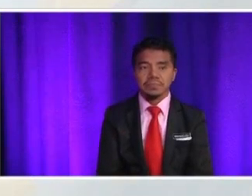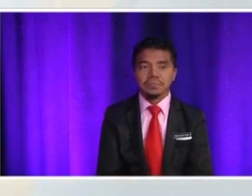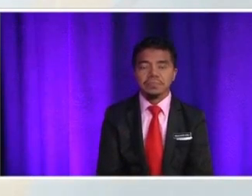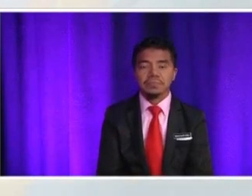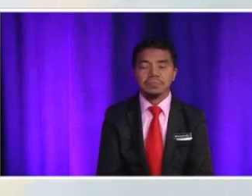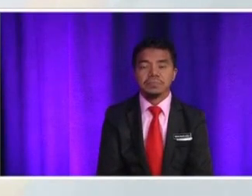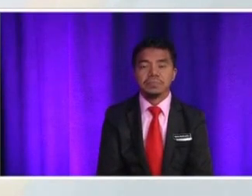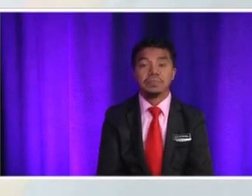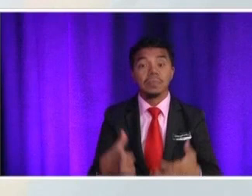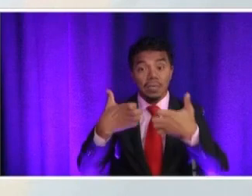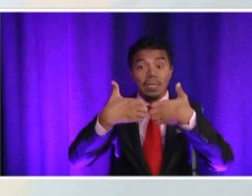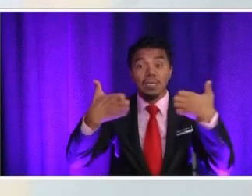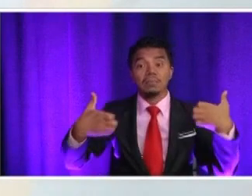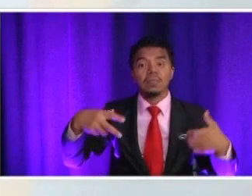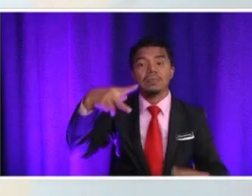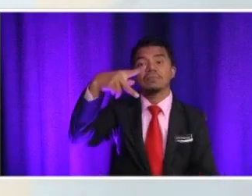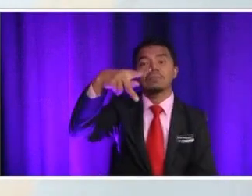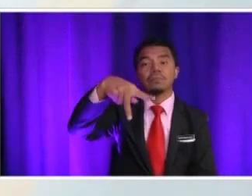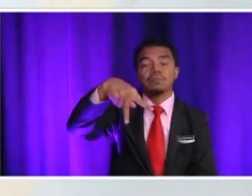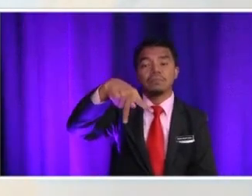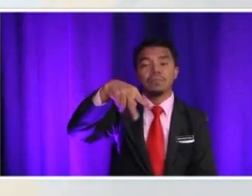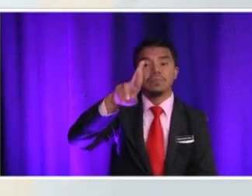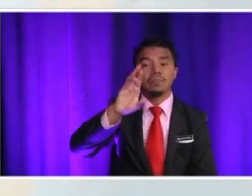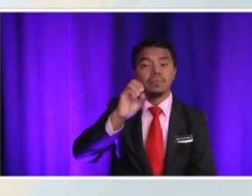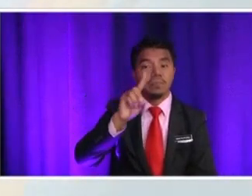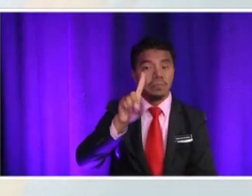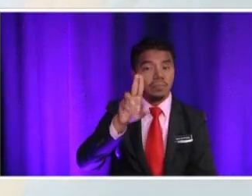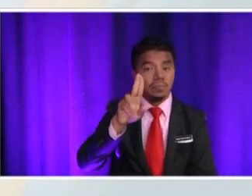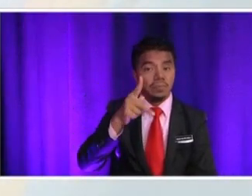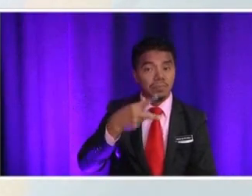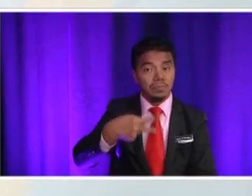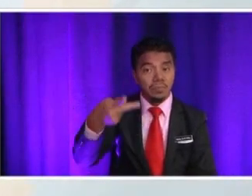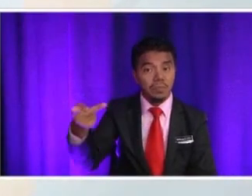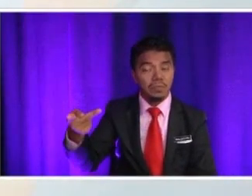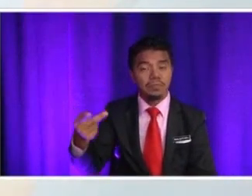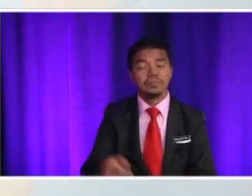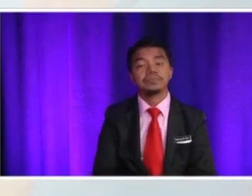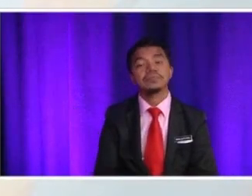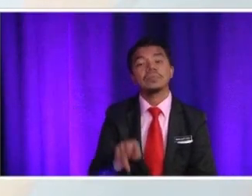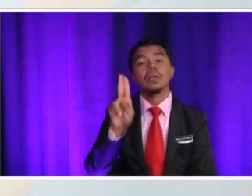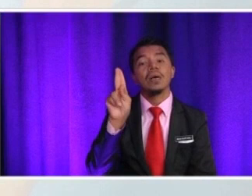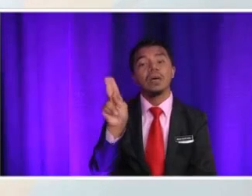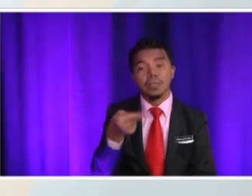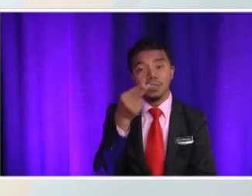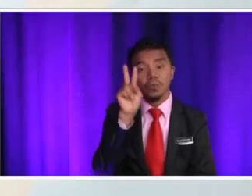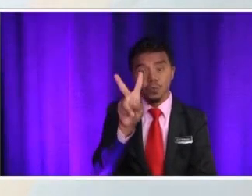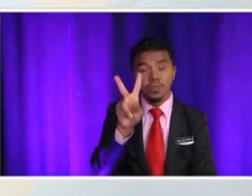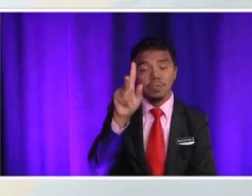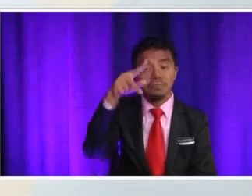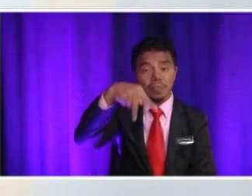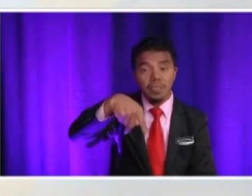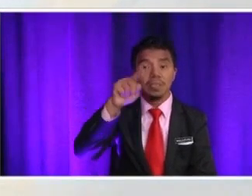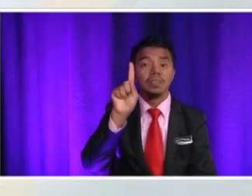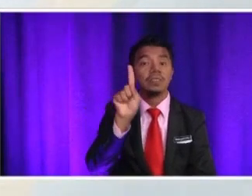elemen produk. Okey, jadi keterangannya daripada soalan tadi ialah hanya terdapat dua pakej saja yang ditawarkan